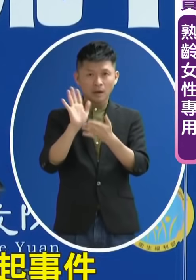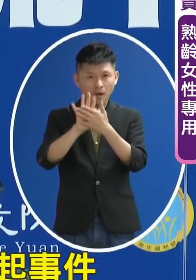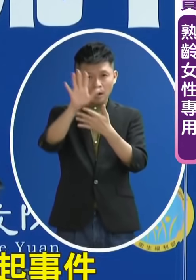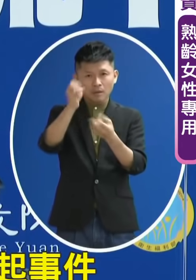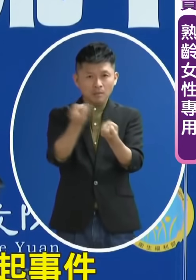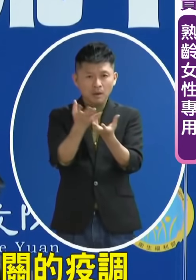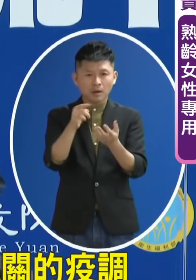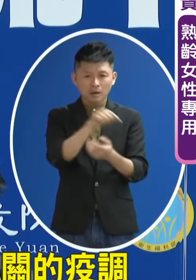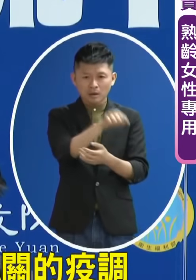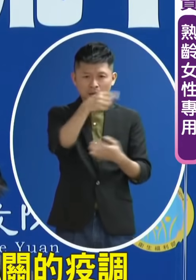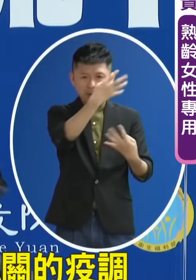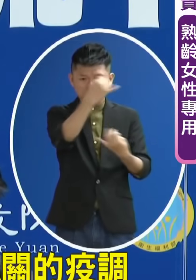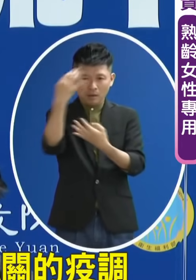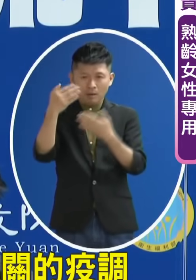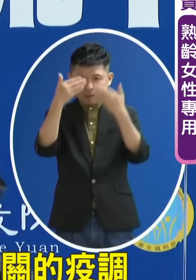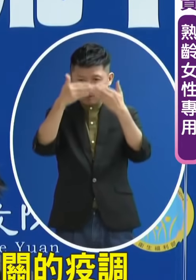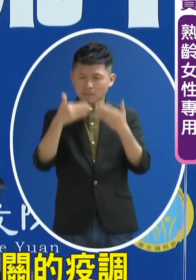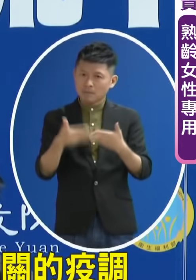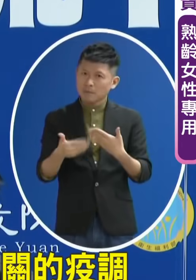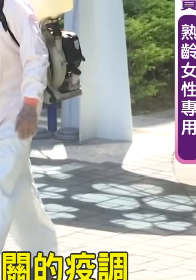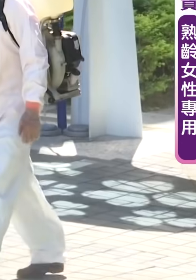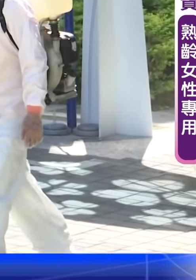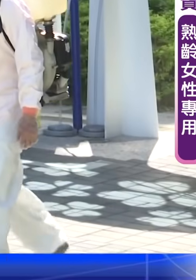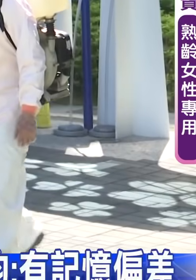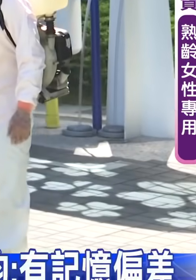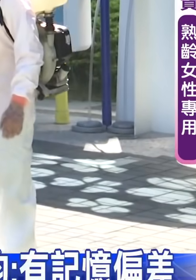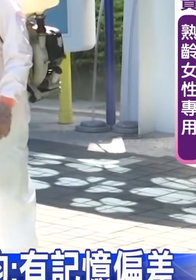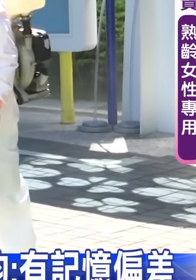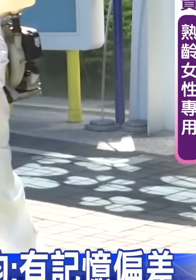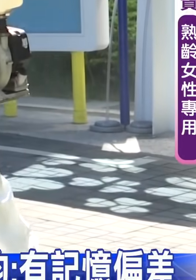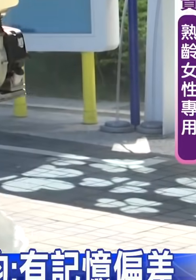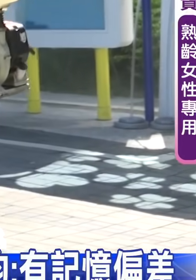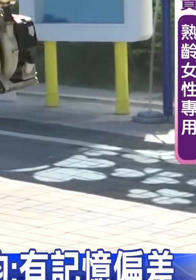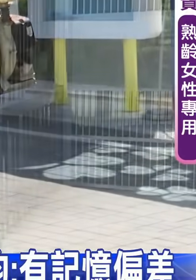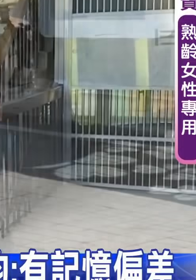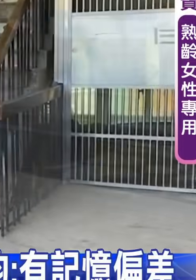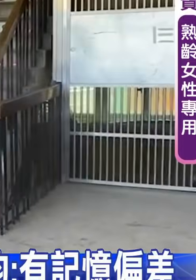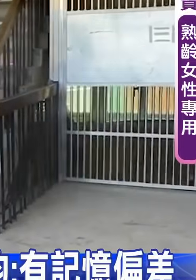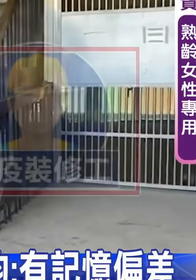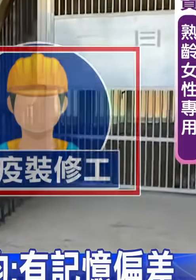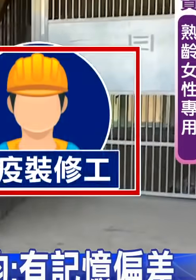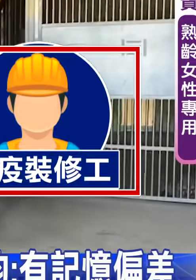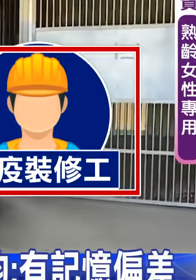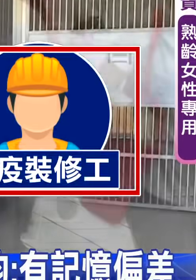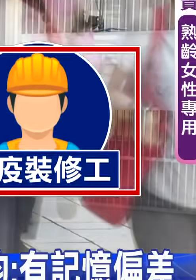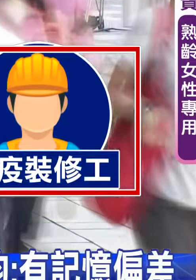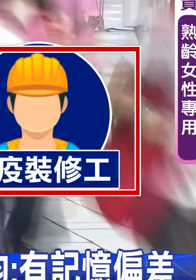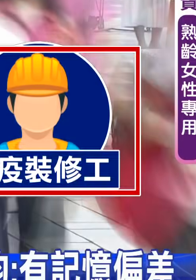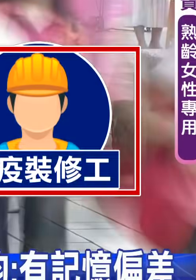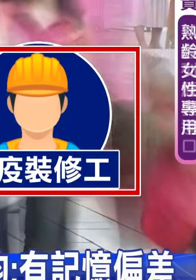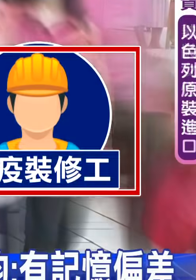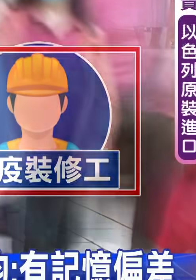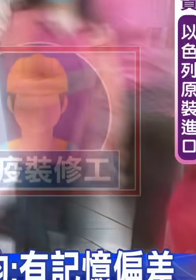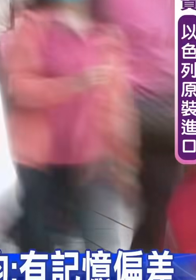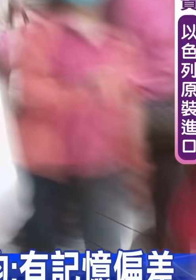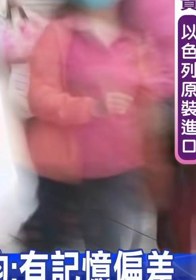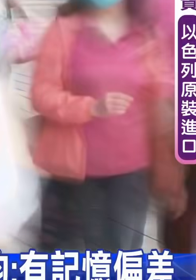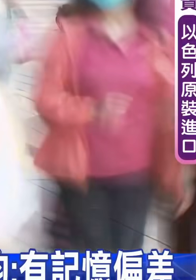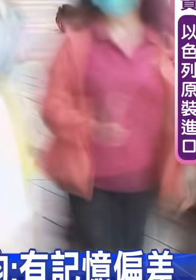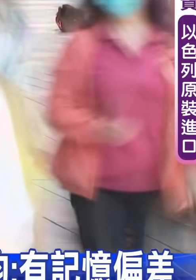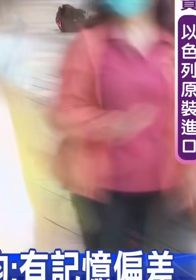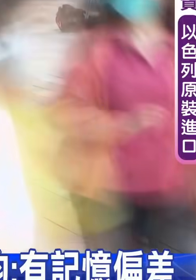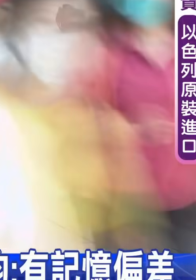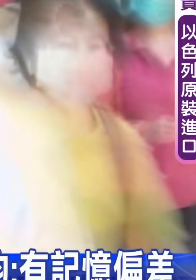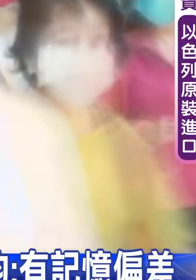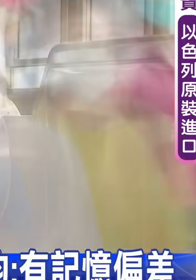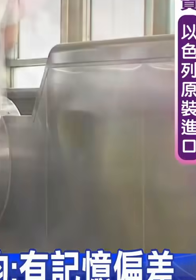件啊，那这部分其实还是需要相关的疫调。 除了北市两名已经筛检阴性的教师和装修工足迹重叠之外，8月14到